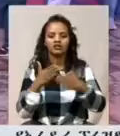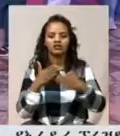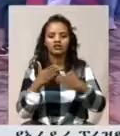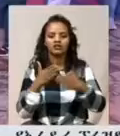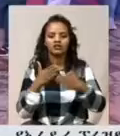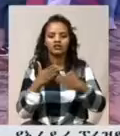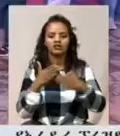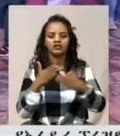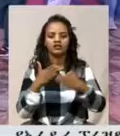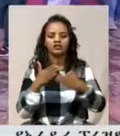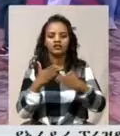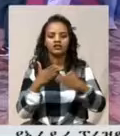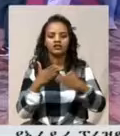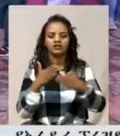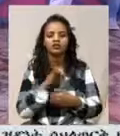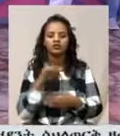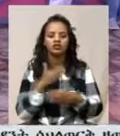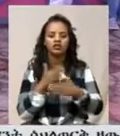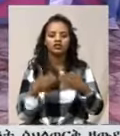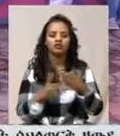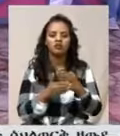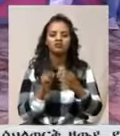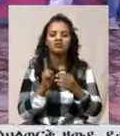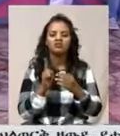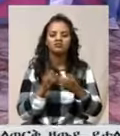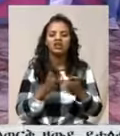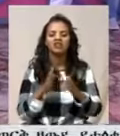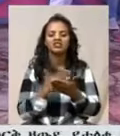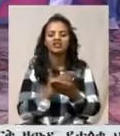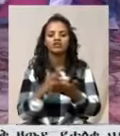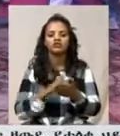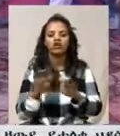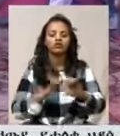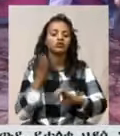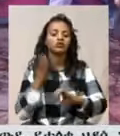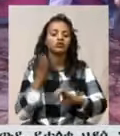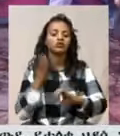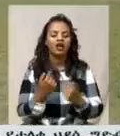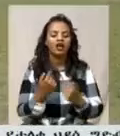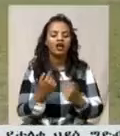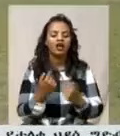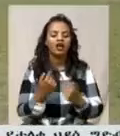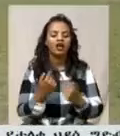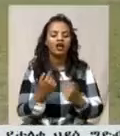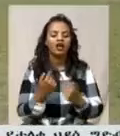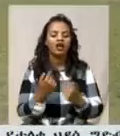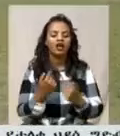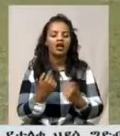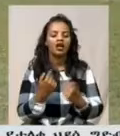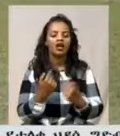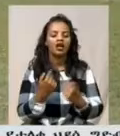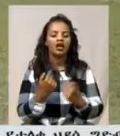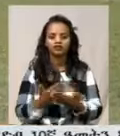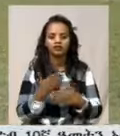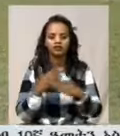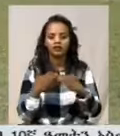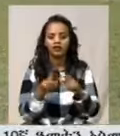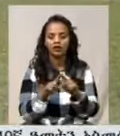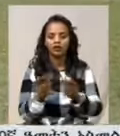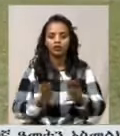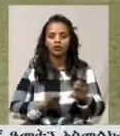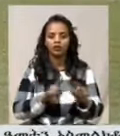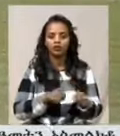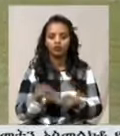ያላቸውን ግንዛቤ እንዲሁም ስለ ግድቡ በምን መልኩ ተሳትፎ ሲያደርጉ እንደነበር አነጋግረናል። ህዳሴን ግድብ ለየት የሚያደርገው